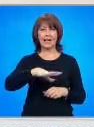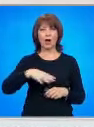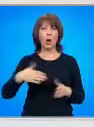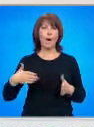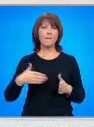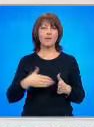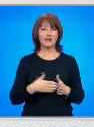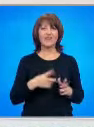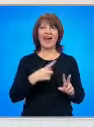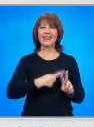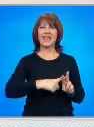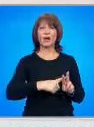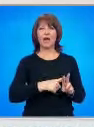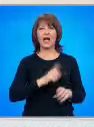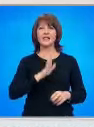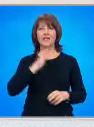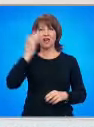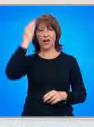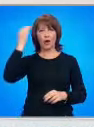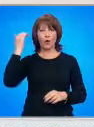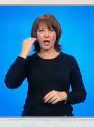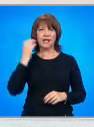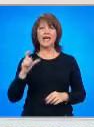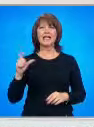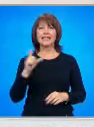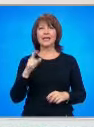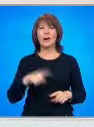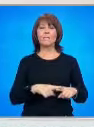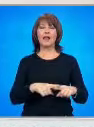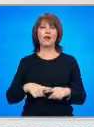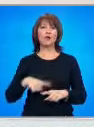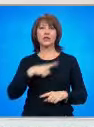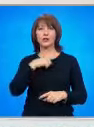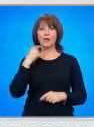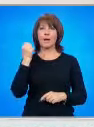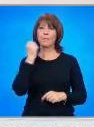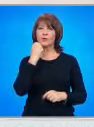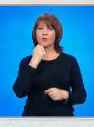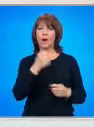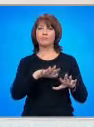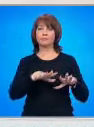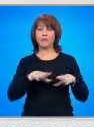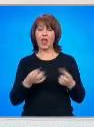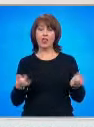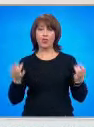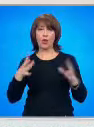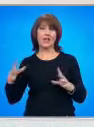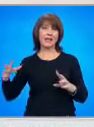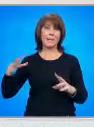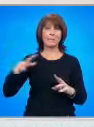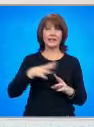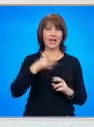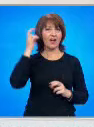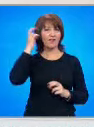гласуваха Никарагуа, Северна Корея, Сирия, Беларус и Русия. Москва предприе нови нападения срещу района на Киев,